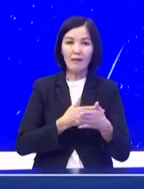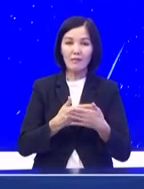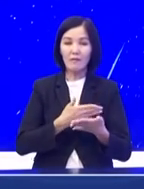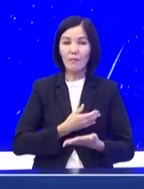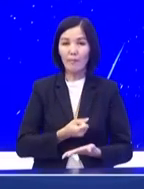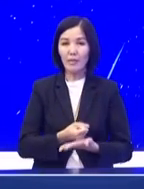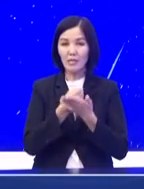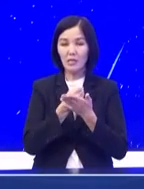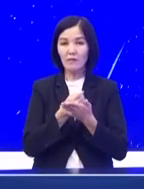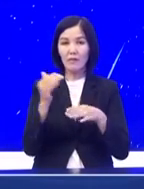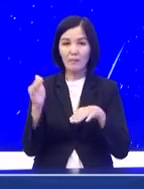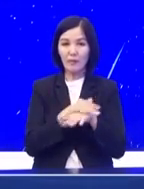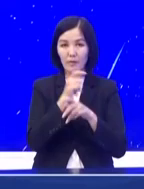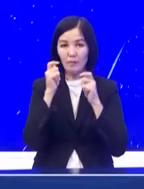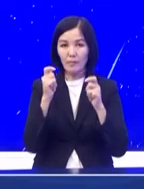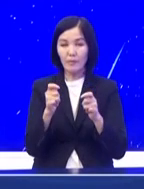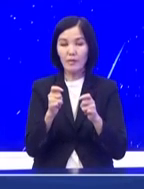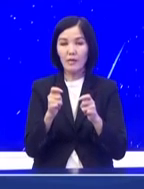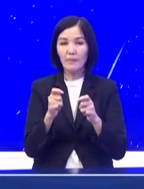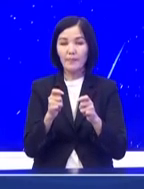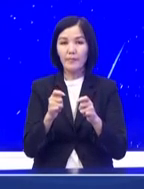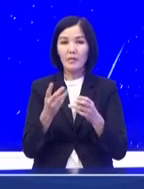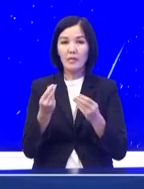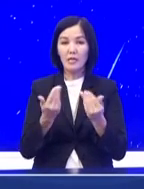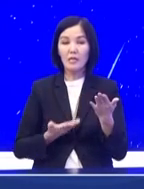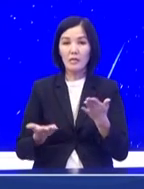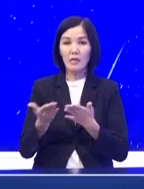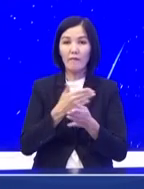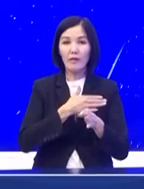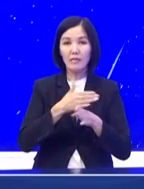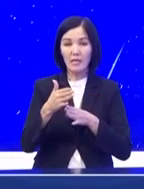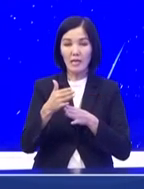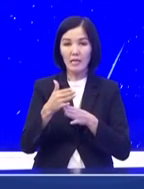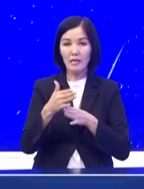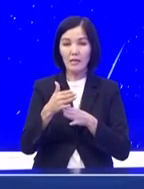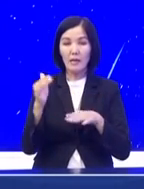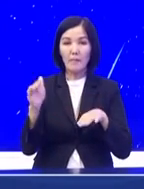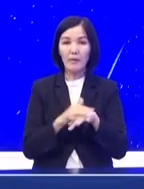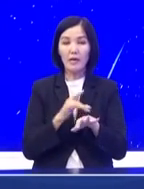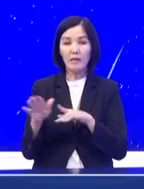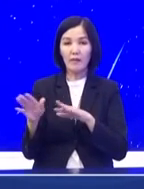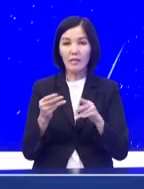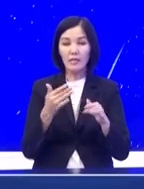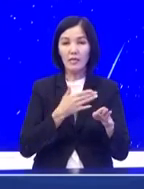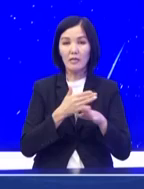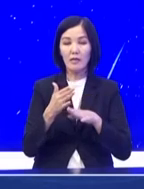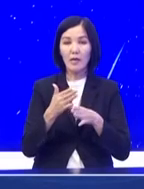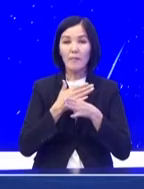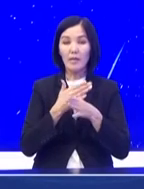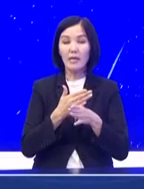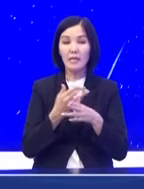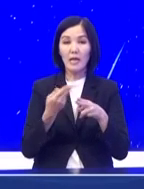занимались благотворительностью, то есть спонсировали проекты, спонсировали именно благотворительные акции. То есть благодаря этому